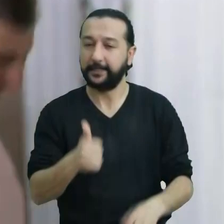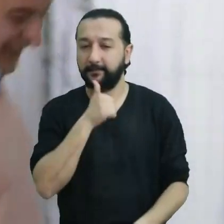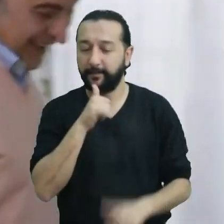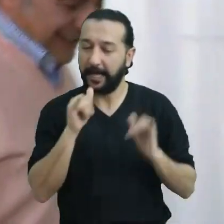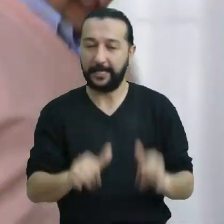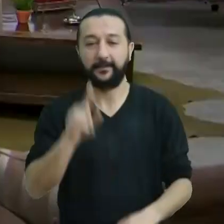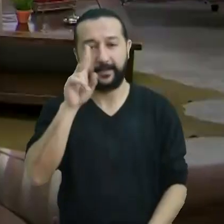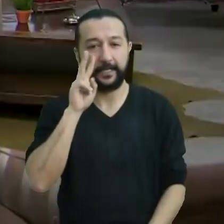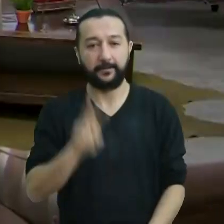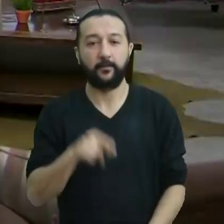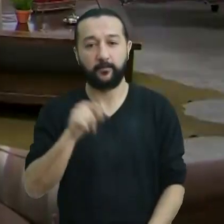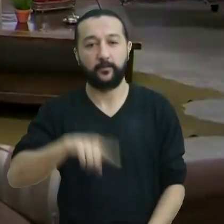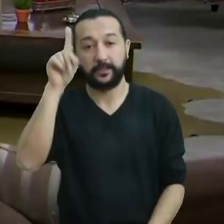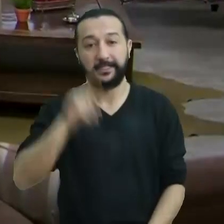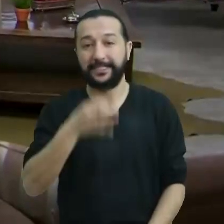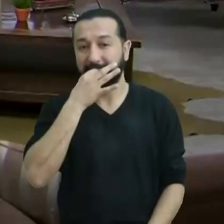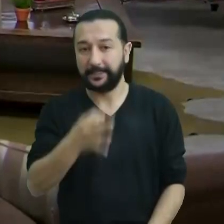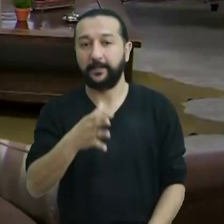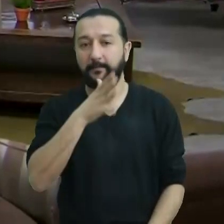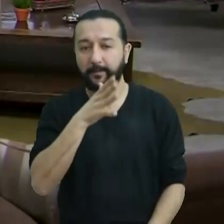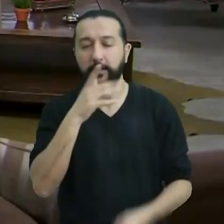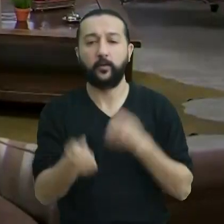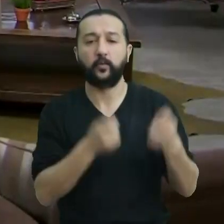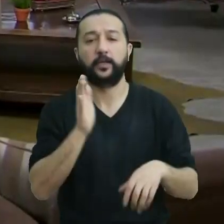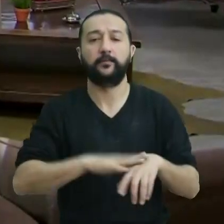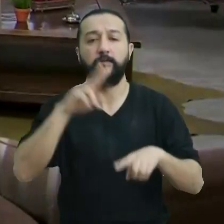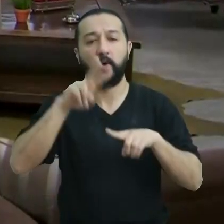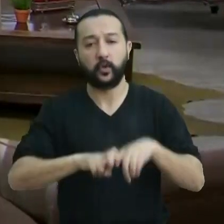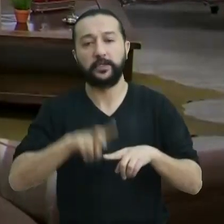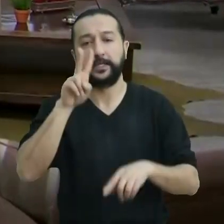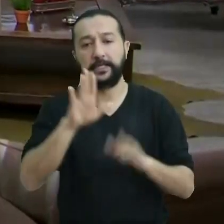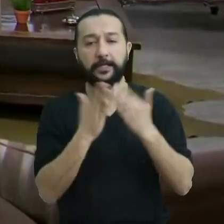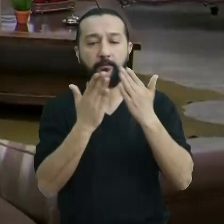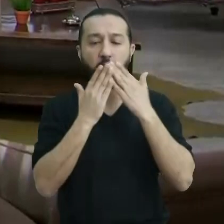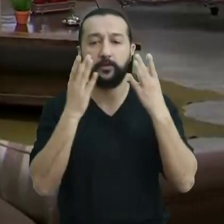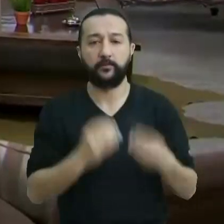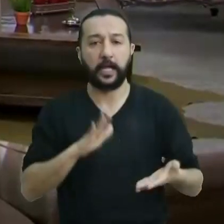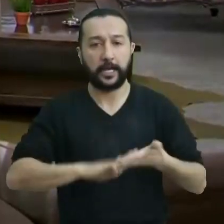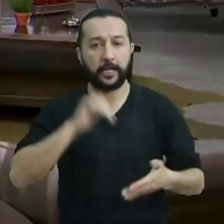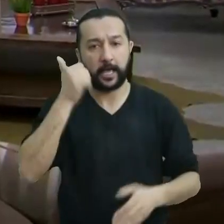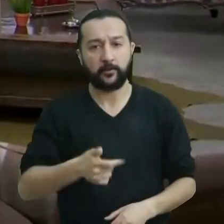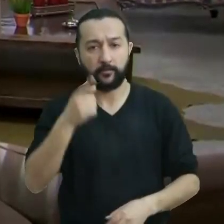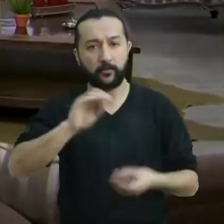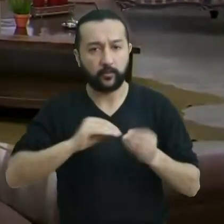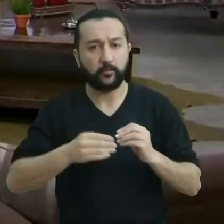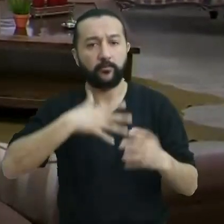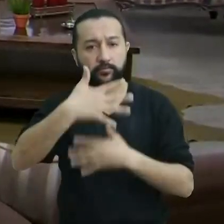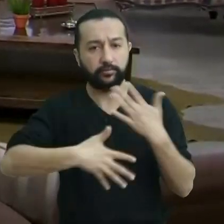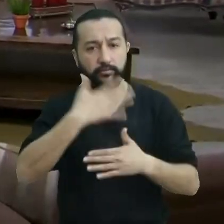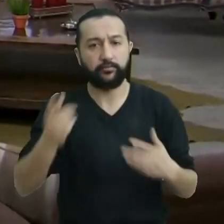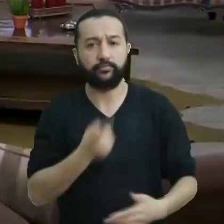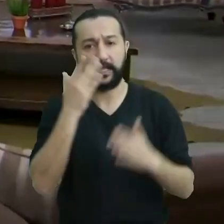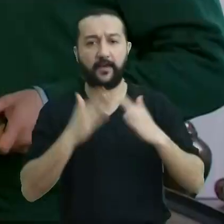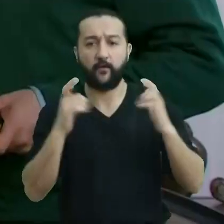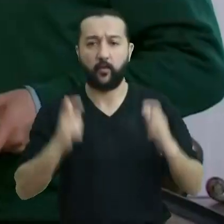kadar babacığım. Bugün de izinliyim. Bilmecelerle uğraşmayacağım. Oturup kitap okuyacağım. Arkadaş her gün bir patırtı, her gün bir gürültü. Acayip bir ev